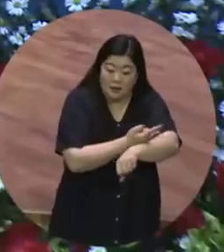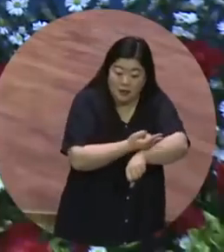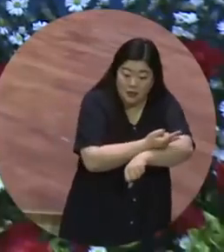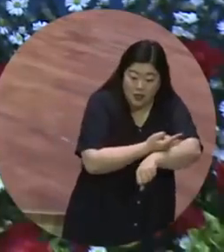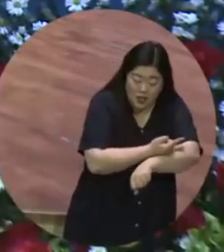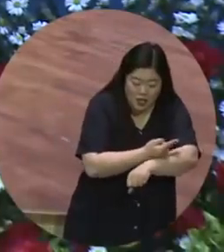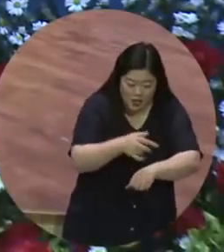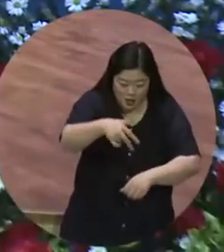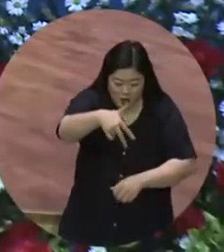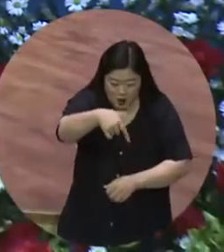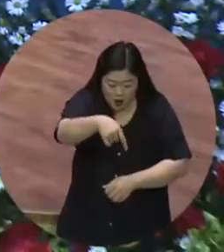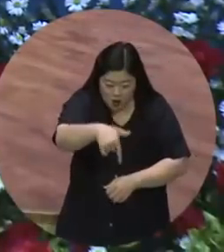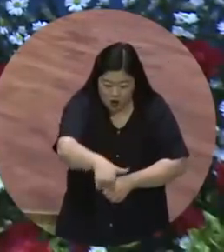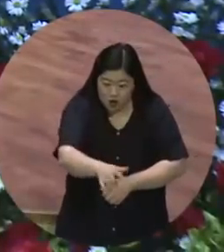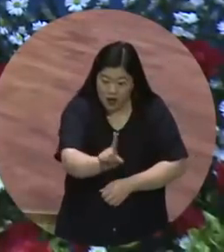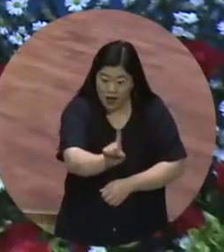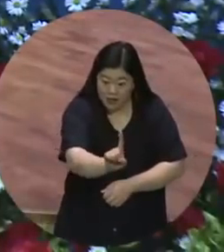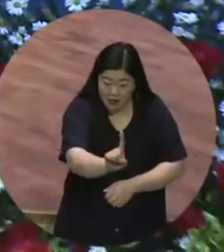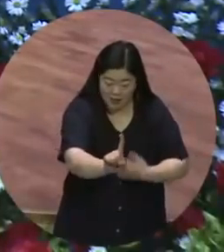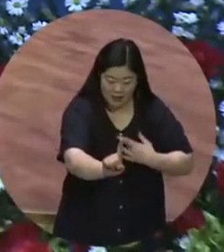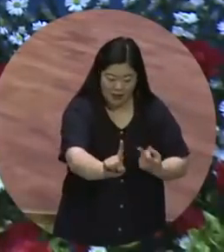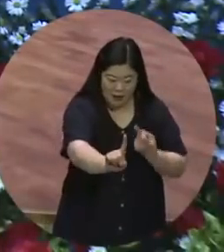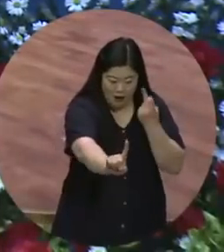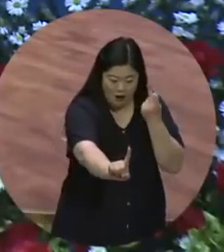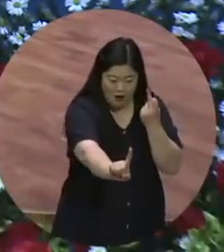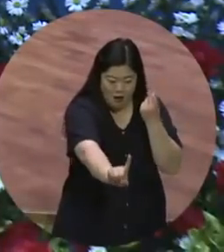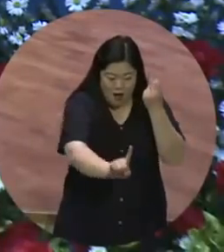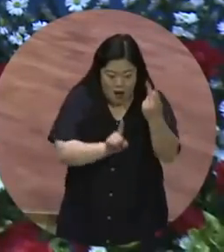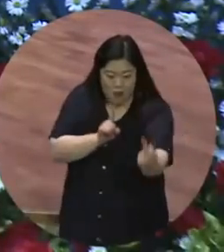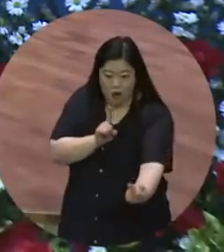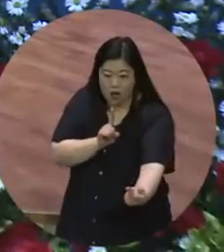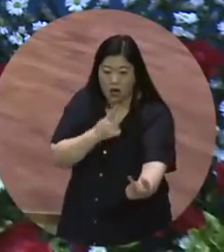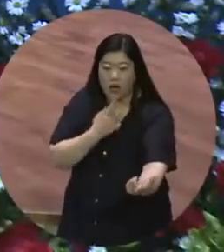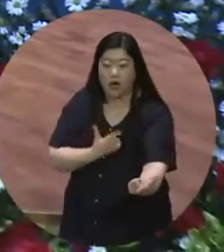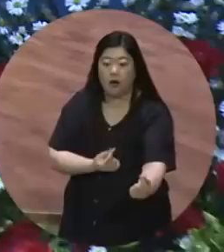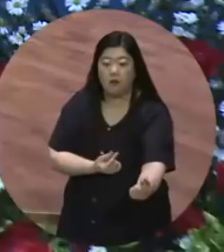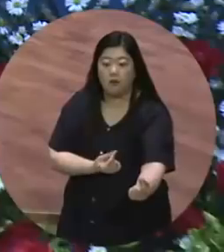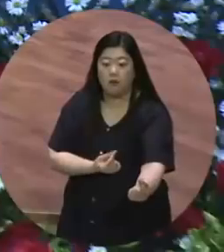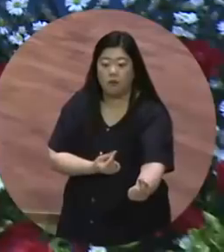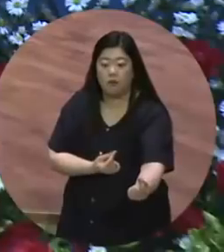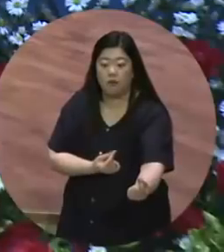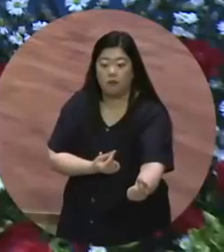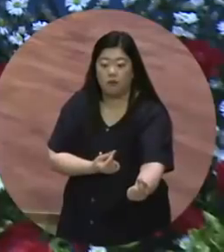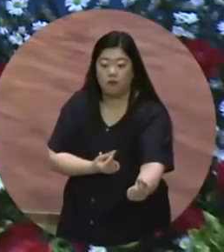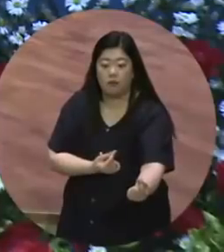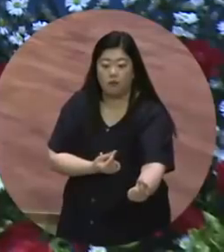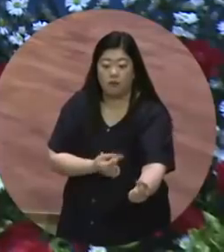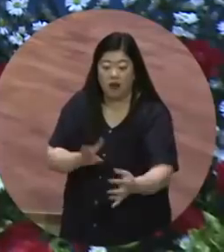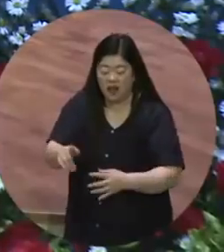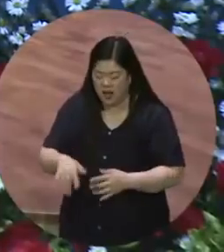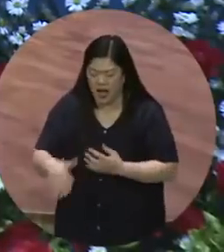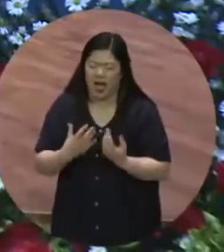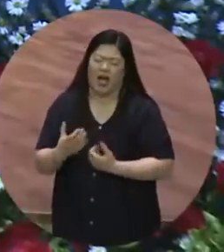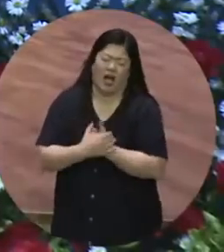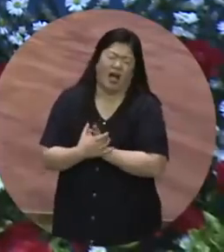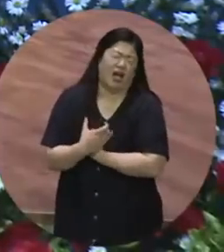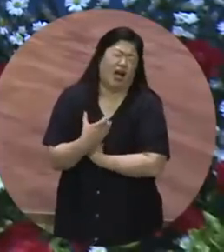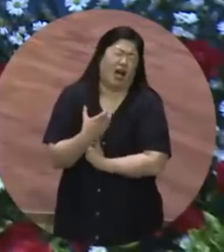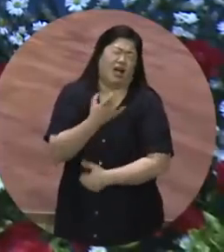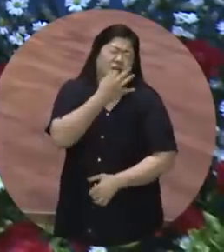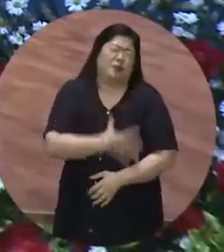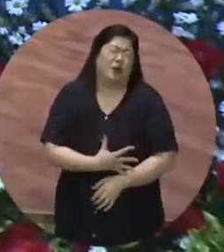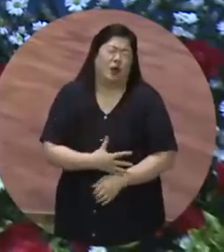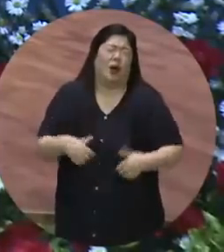무너졌듯이 서론적인 것이 쉽게 포기하고 말아. 신앙생활은요, 고비를 넘었어야 돼요. 모든 거 다 그래. 공부도